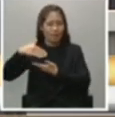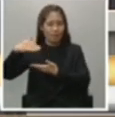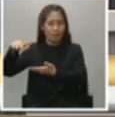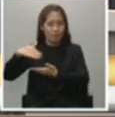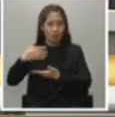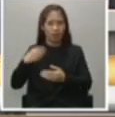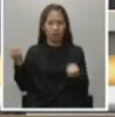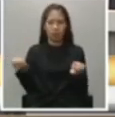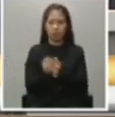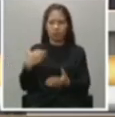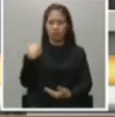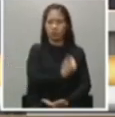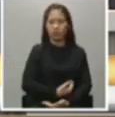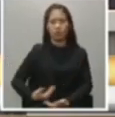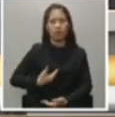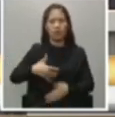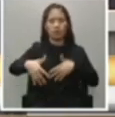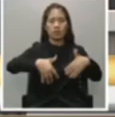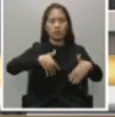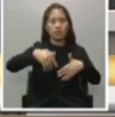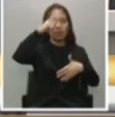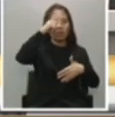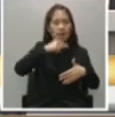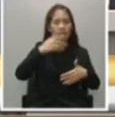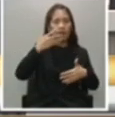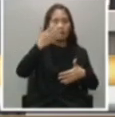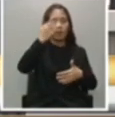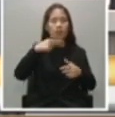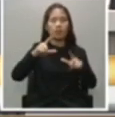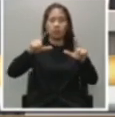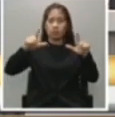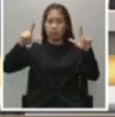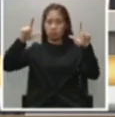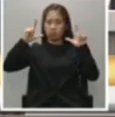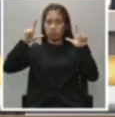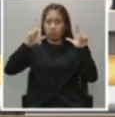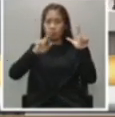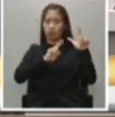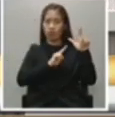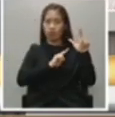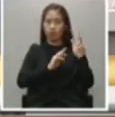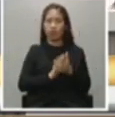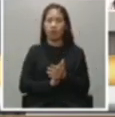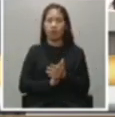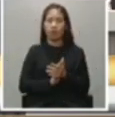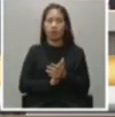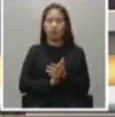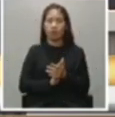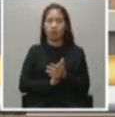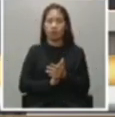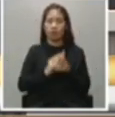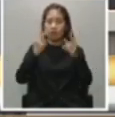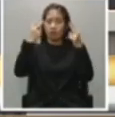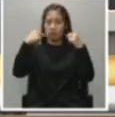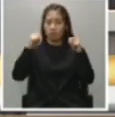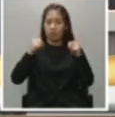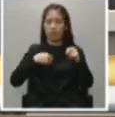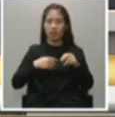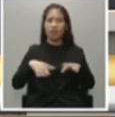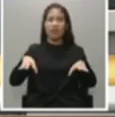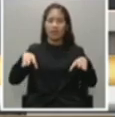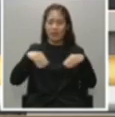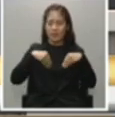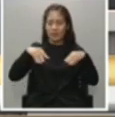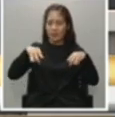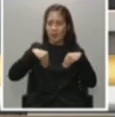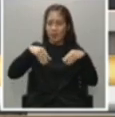ศชาติไปแลกเพื่อหน้าตาและผลประโยชน์ของตัวเองและแม้ว่าพลเอกประยุทธ์จะยอมประเคนทุกอย่